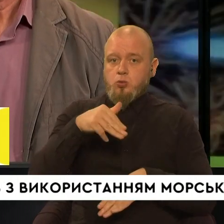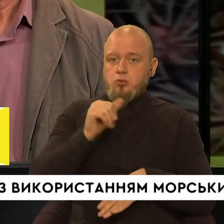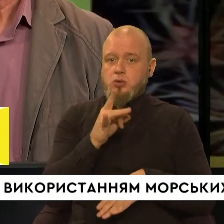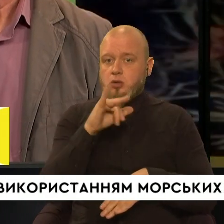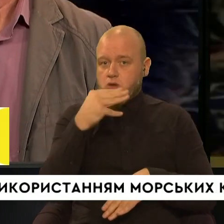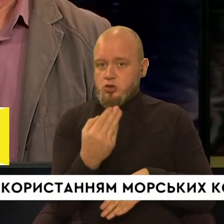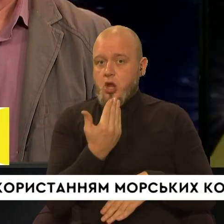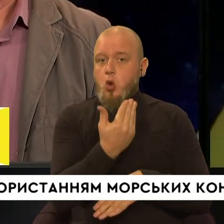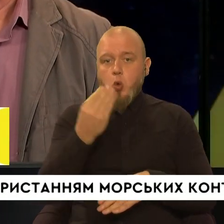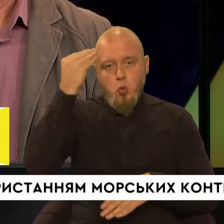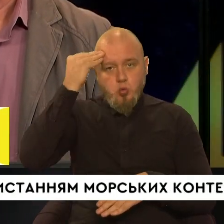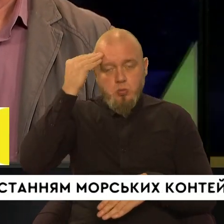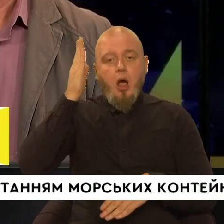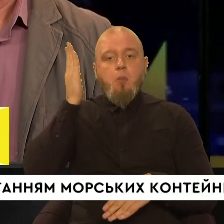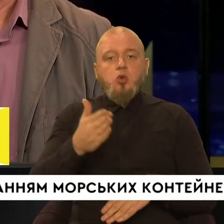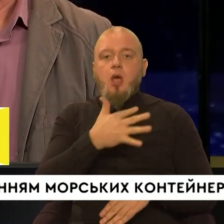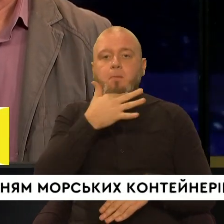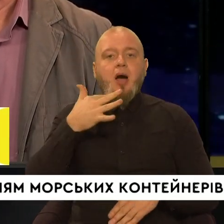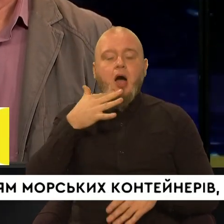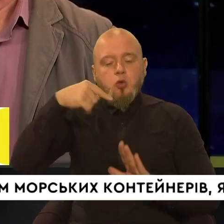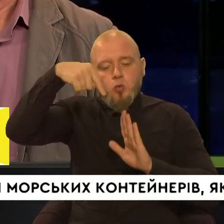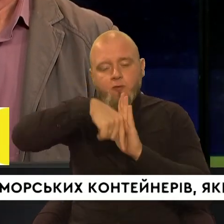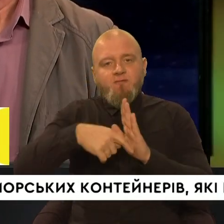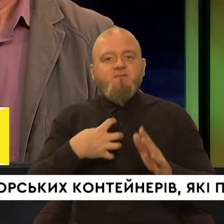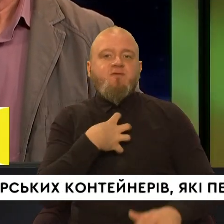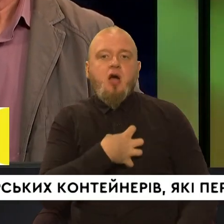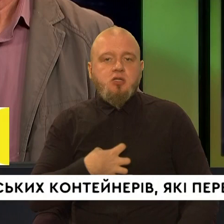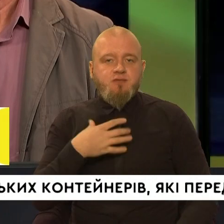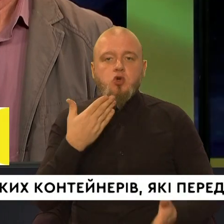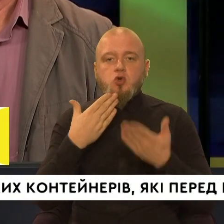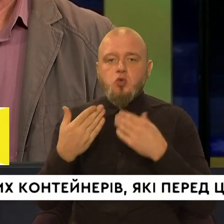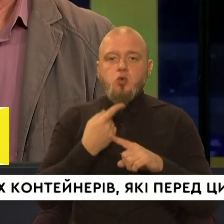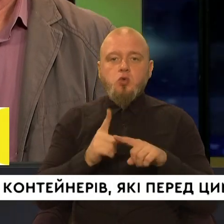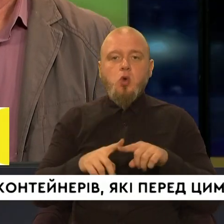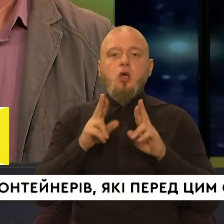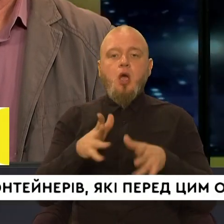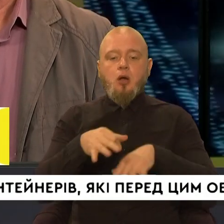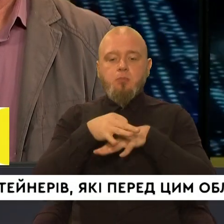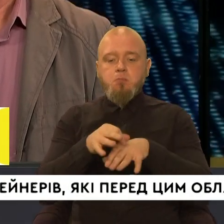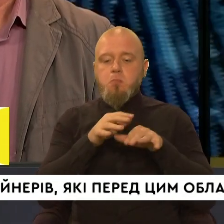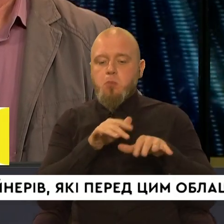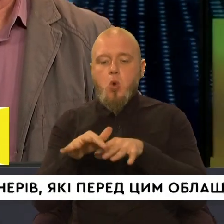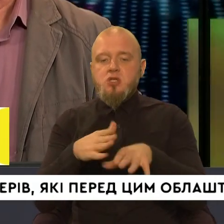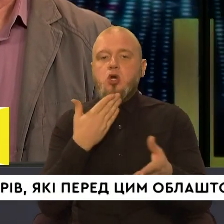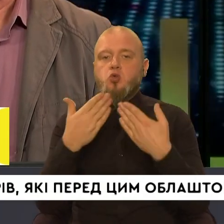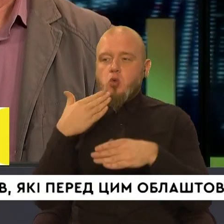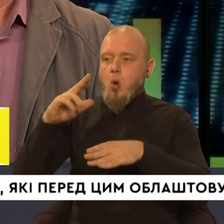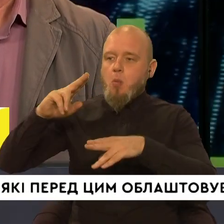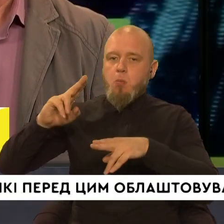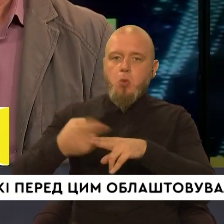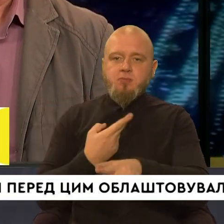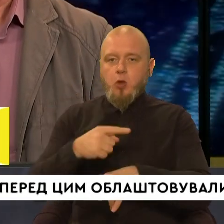його думка буде багато в чому важливою щодо того, як піде процес щодо позбавлення